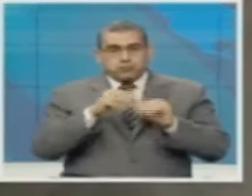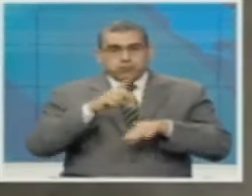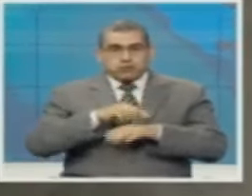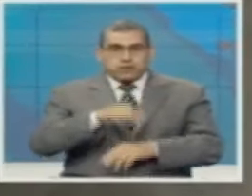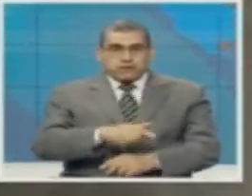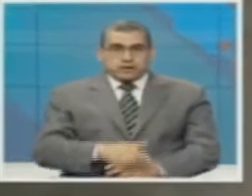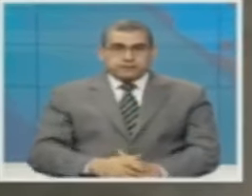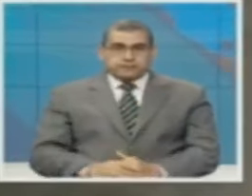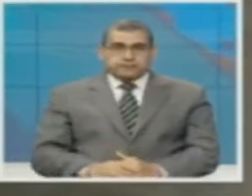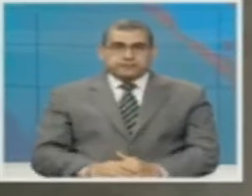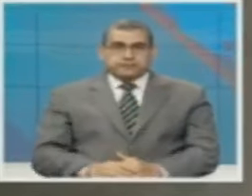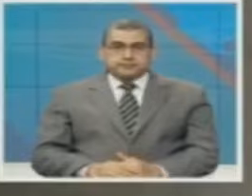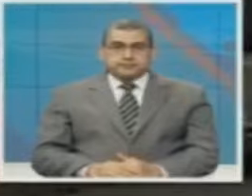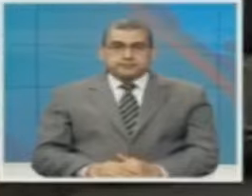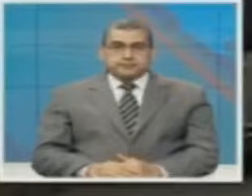المستشفيات المصرية.